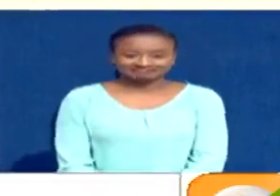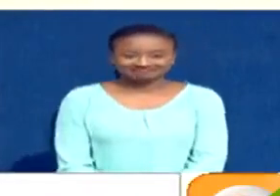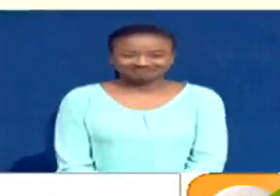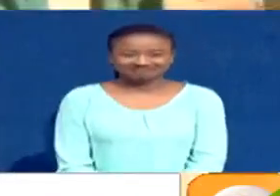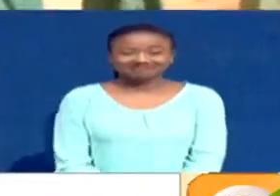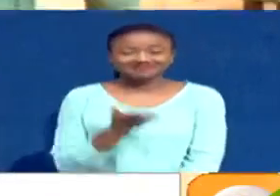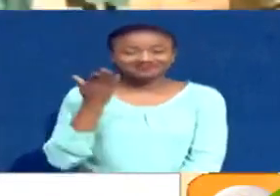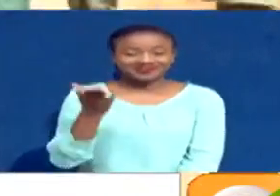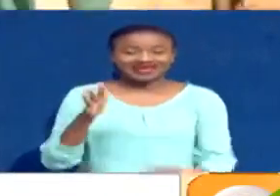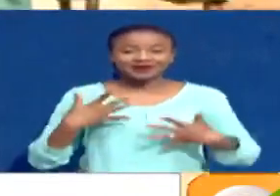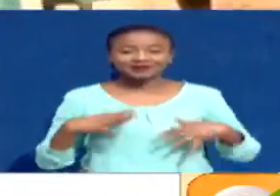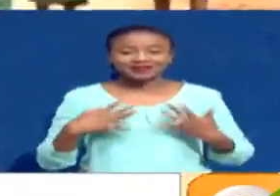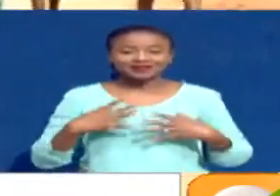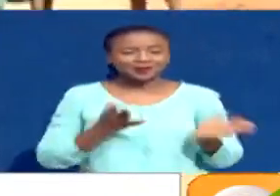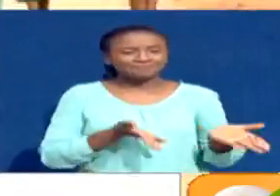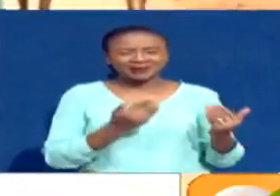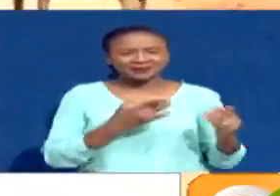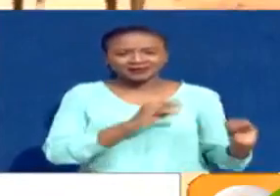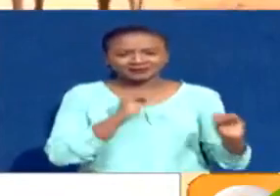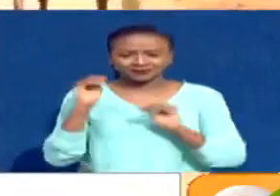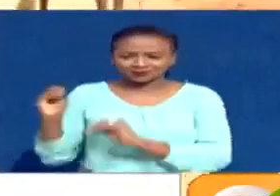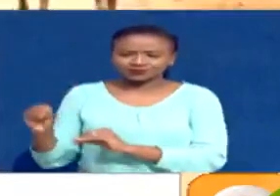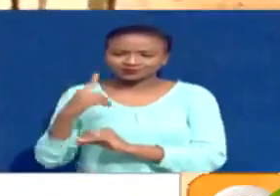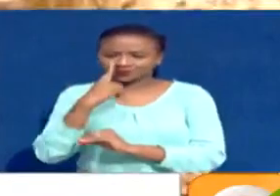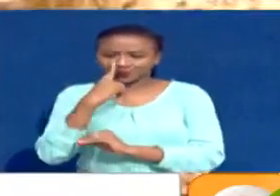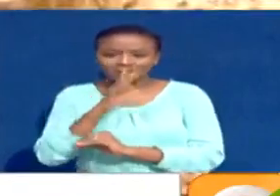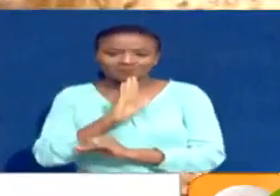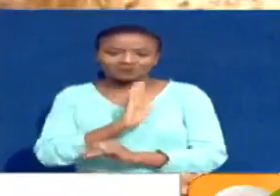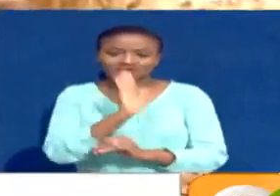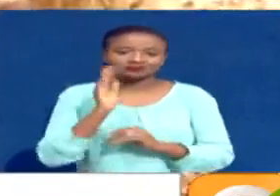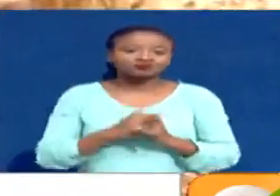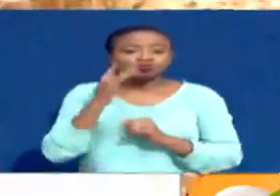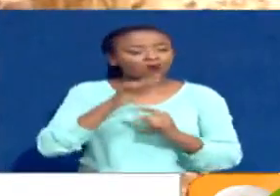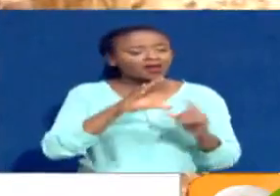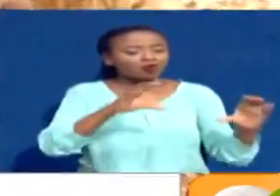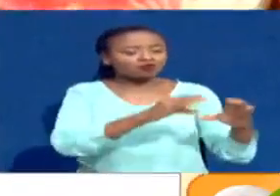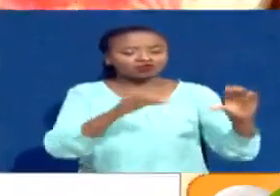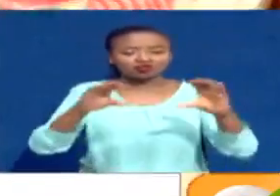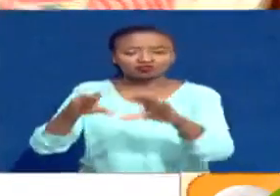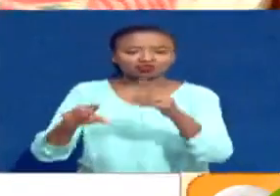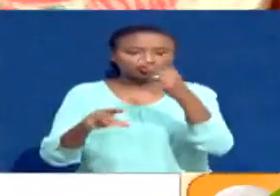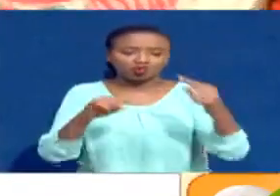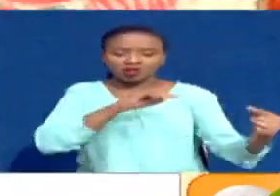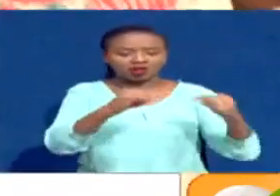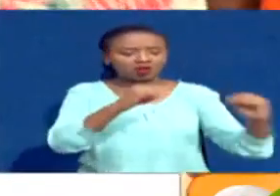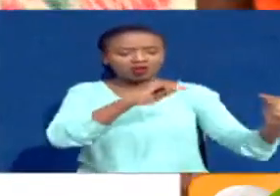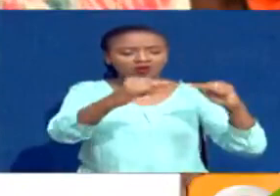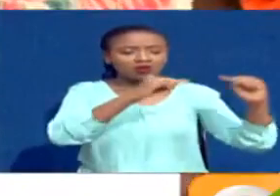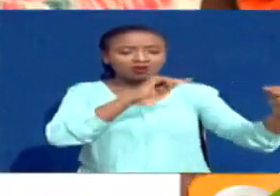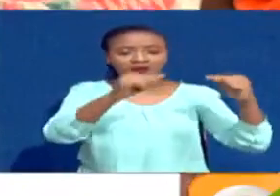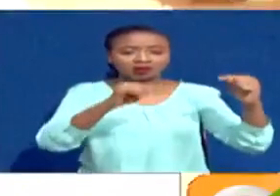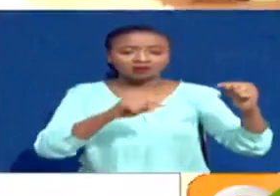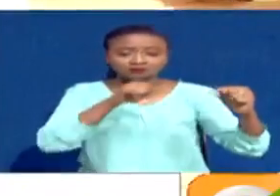Hapa, wakazi wametoroka makwao kutokana na mapigano ya mara kwa mara kati ya jamii mbili hasimu.